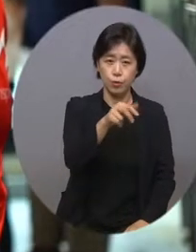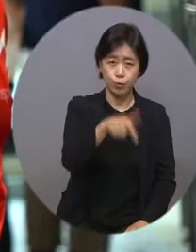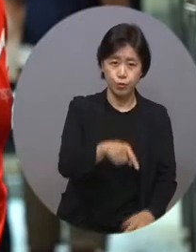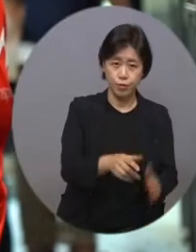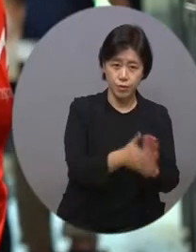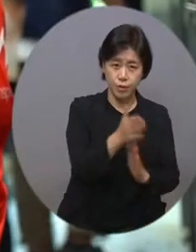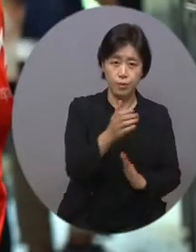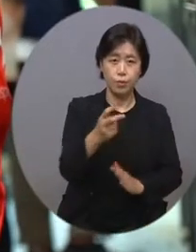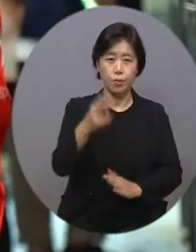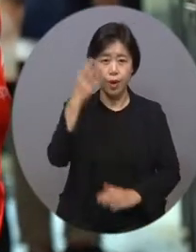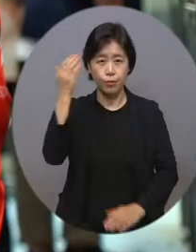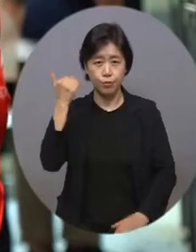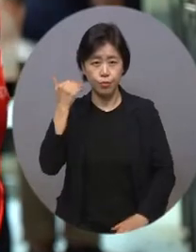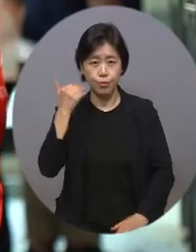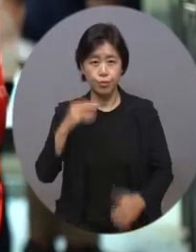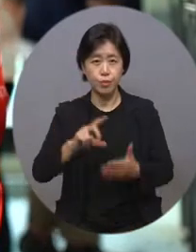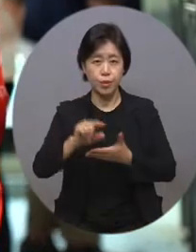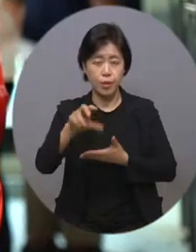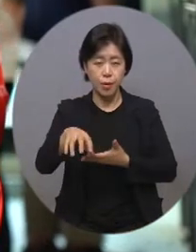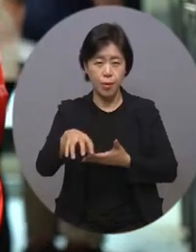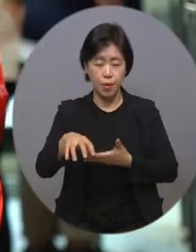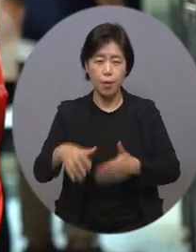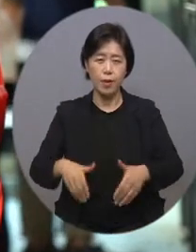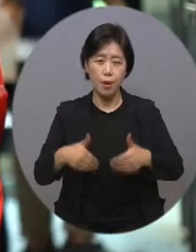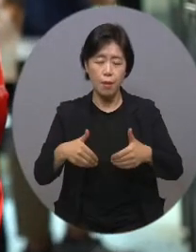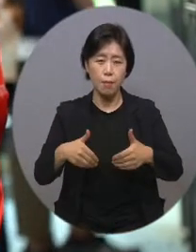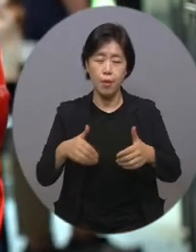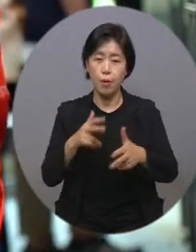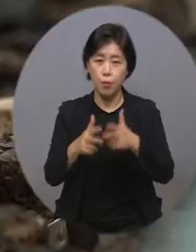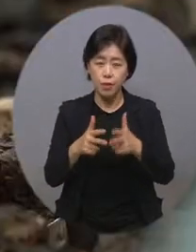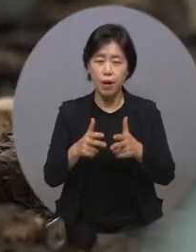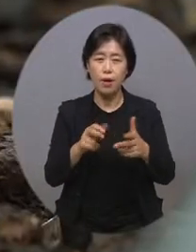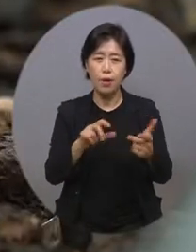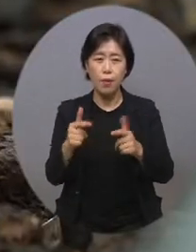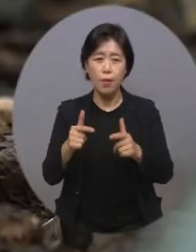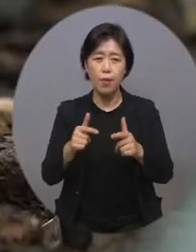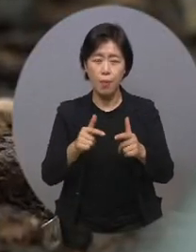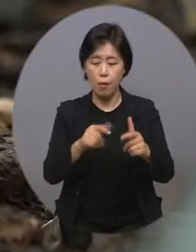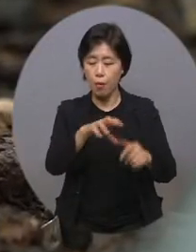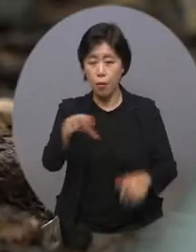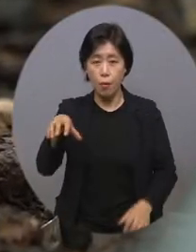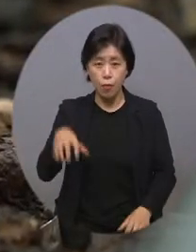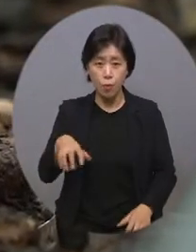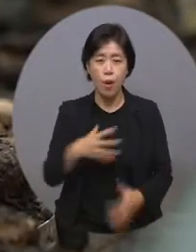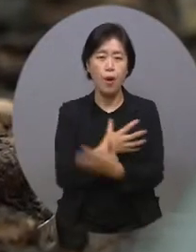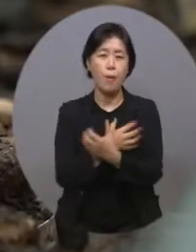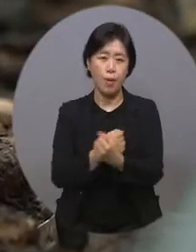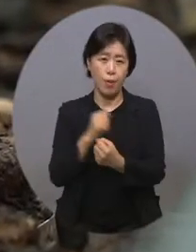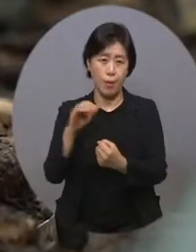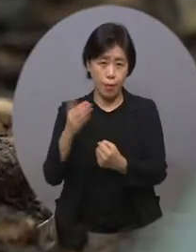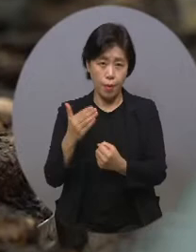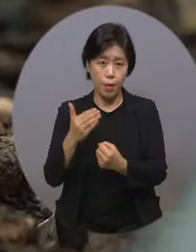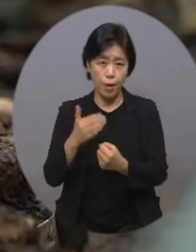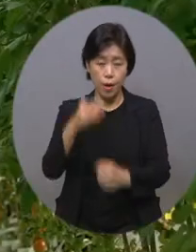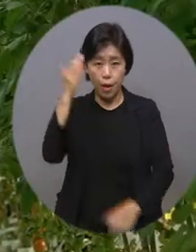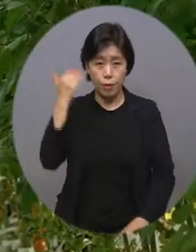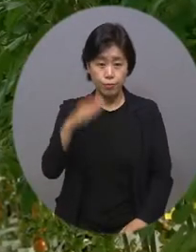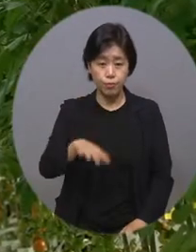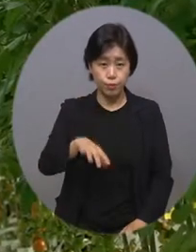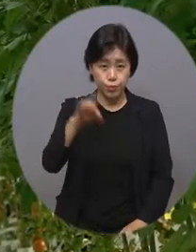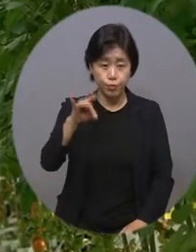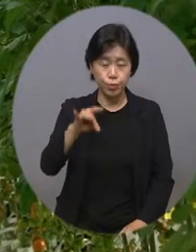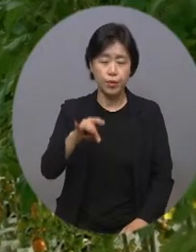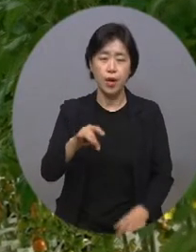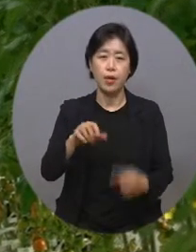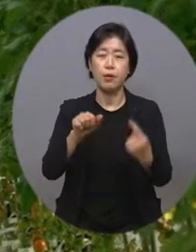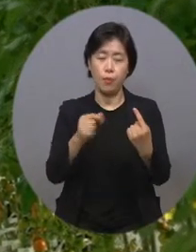함께 장애인 일자리 창출을 위해 설립된 국내 제1호 컨소시엄형 장애인 표준사업장입니다.